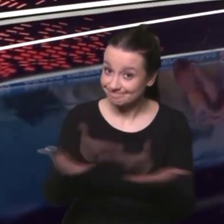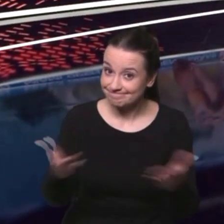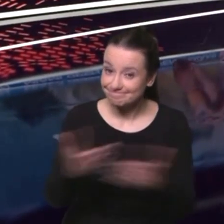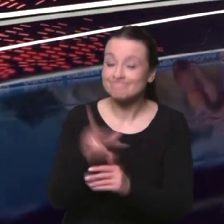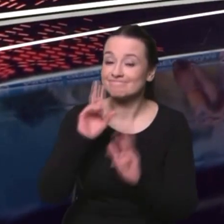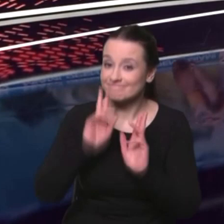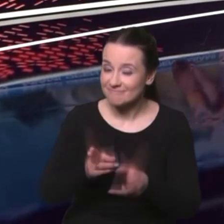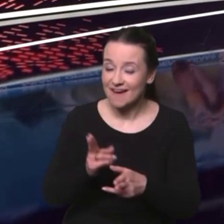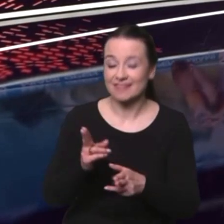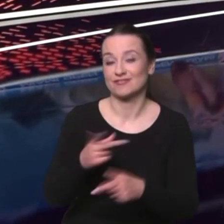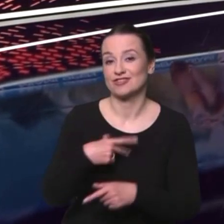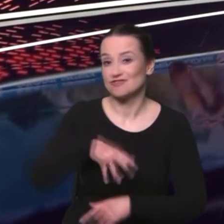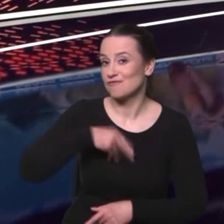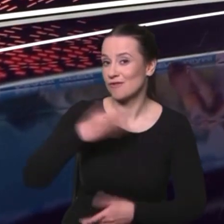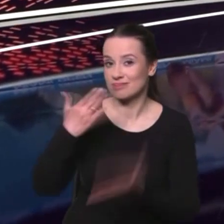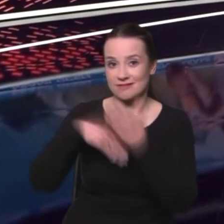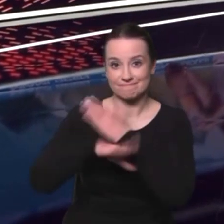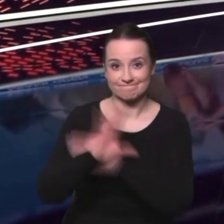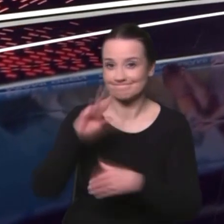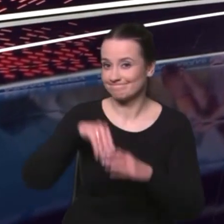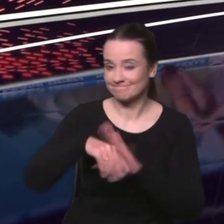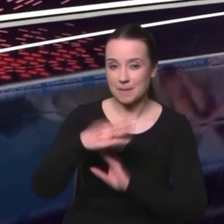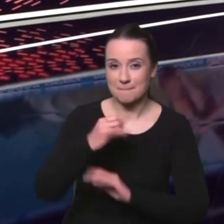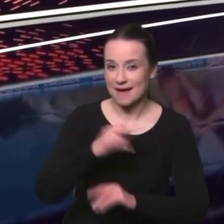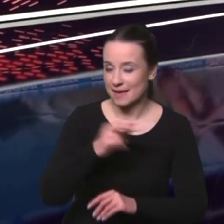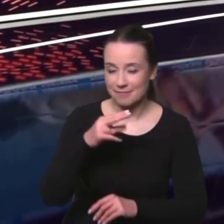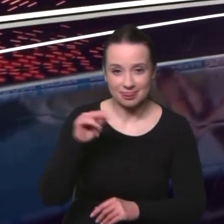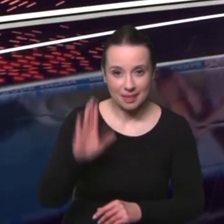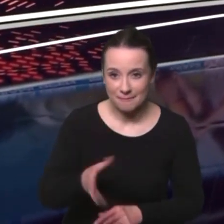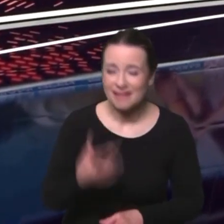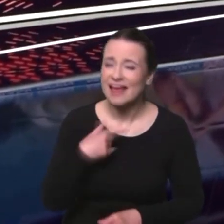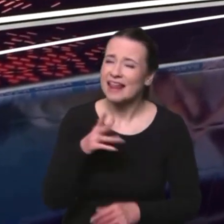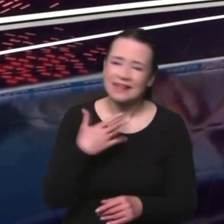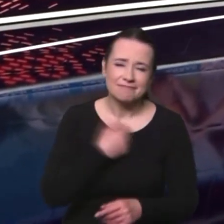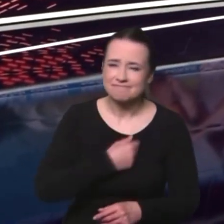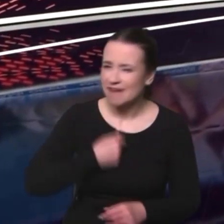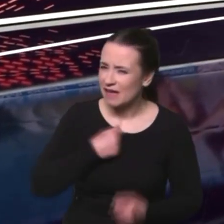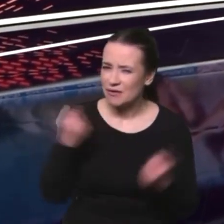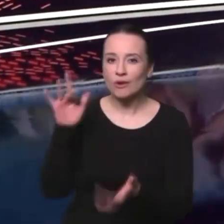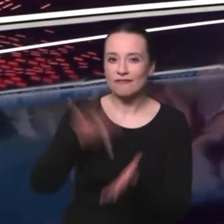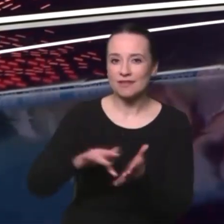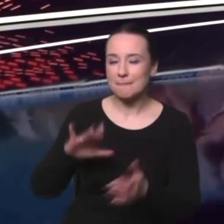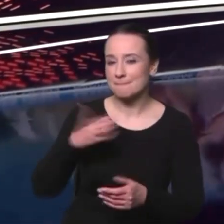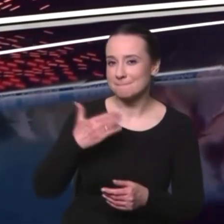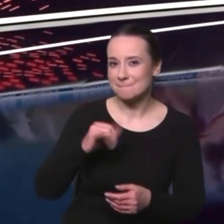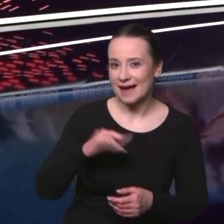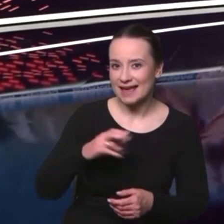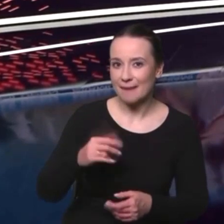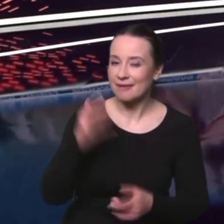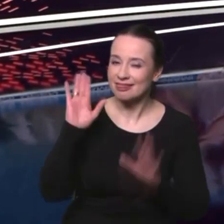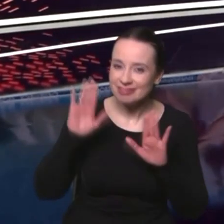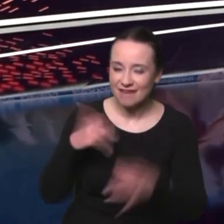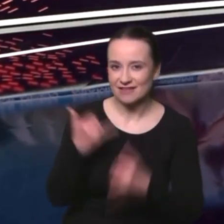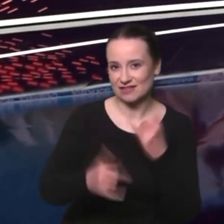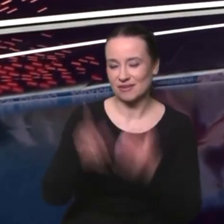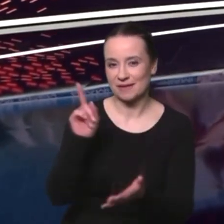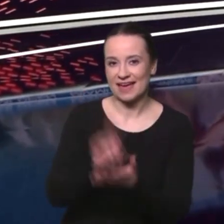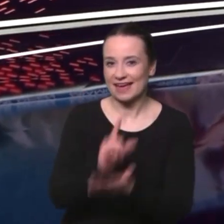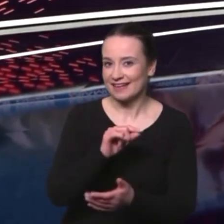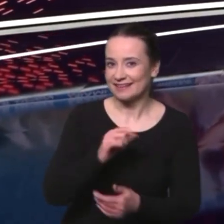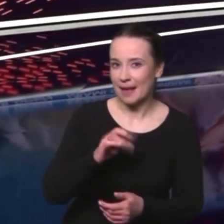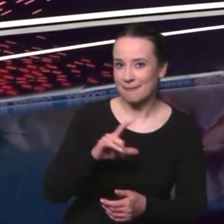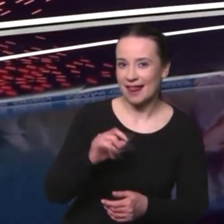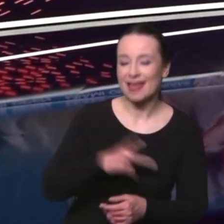w Miami. Natomiast nie ma się czym aż tak bardzo stresować, bo ta kontuzja nie jest wcale. Wygrała go Aryna Sabalenka, czyli